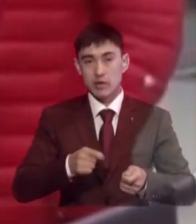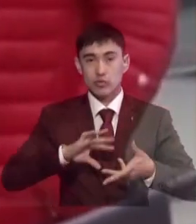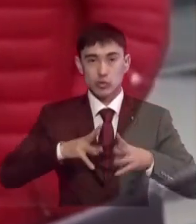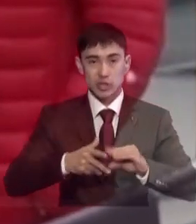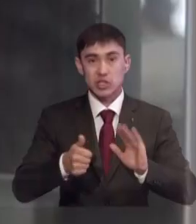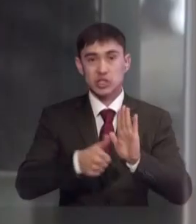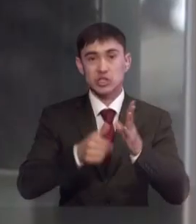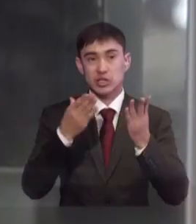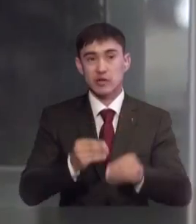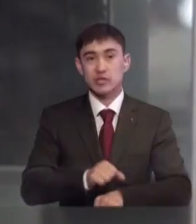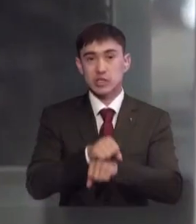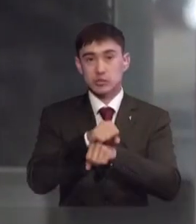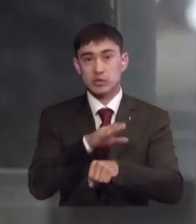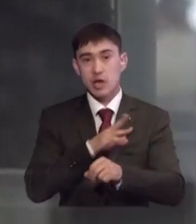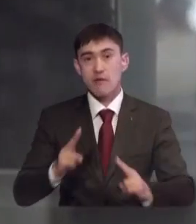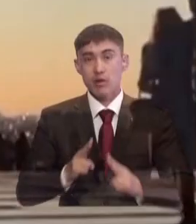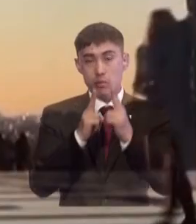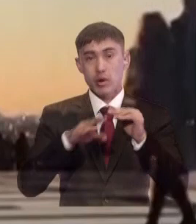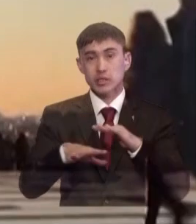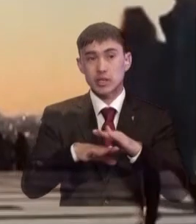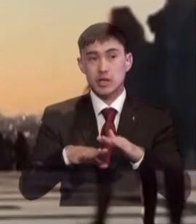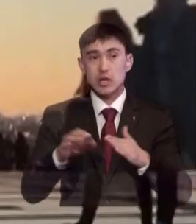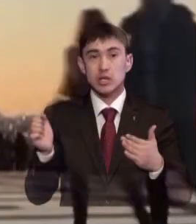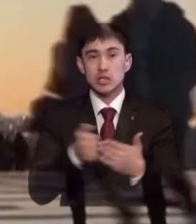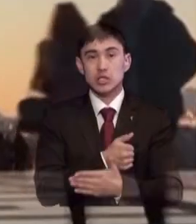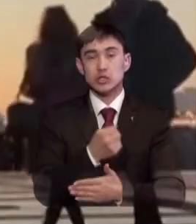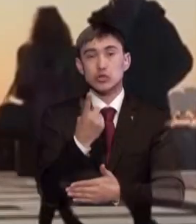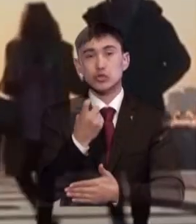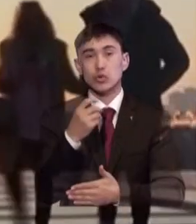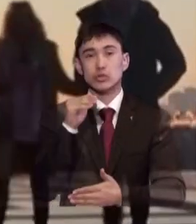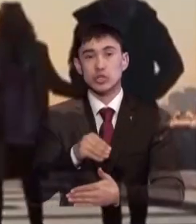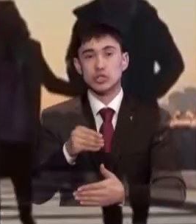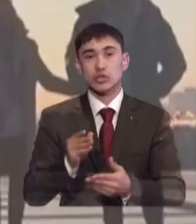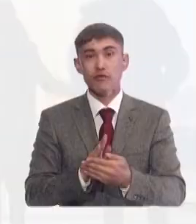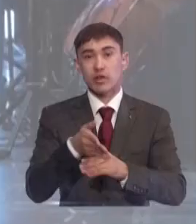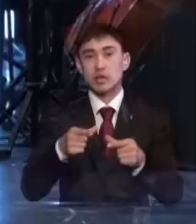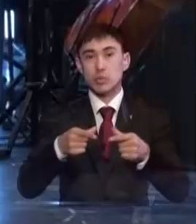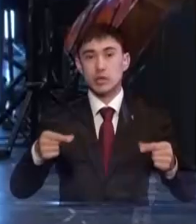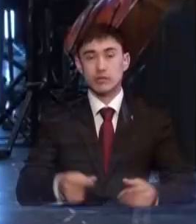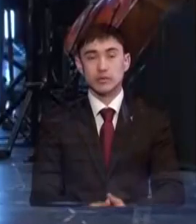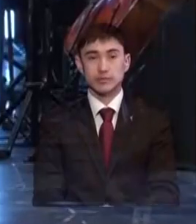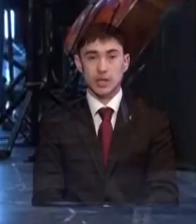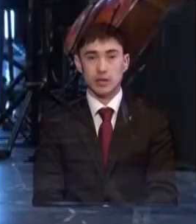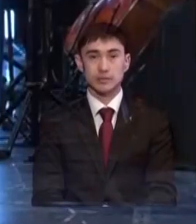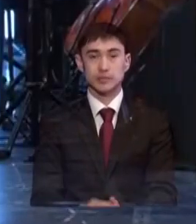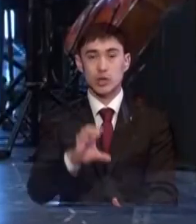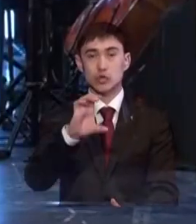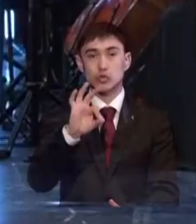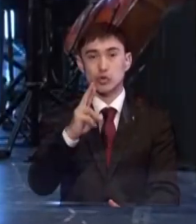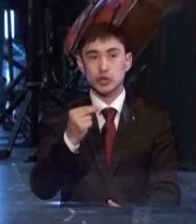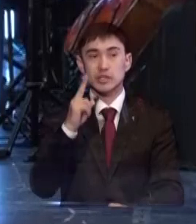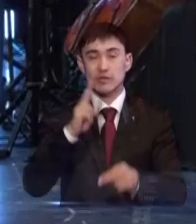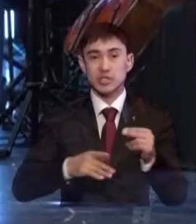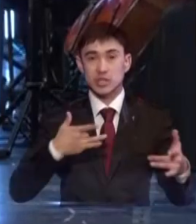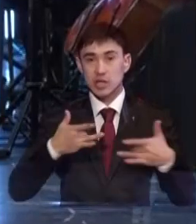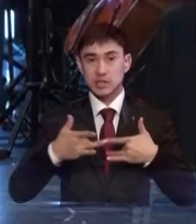результате шестидневной забастовки Эйфелевая башня лишилась 100 тысяч входных билетов. В Сочи завершился